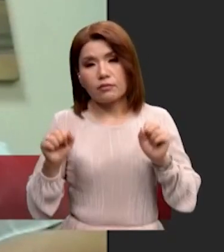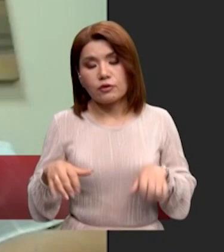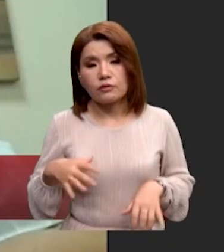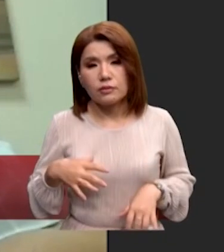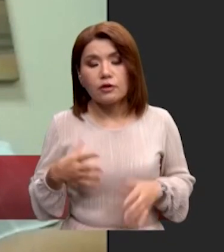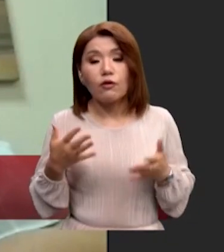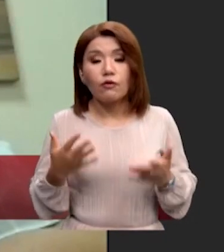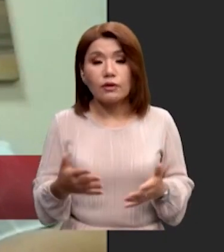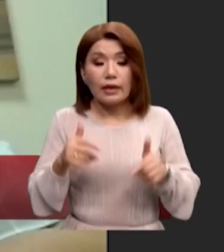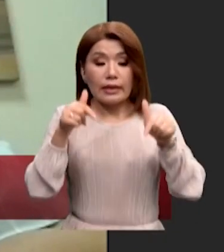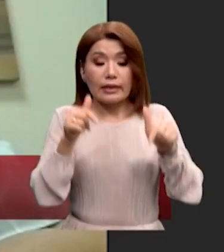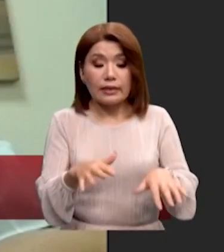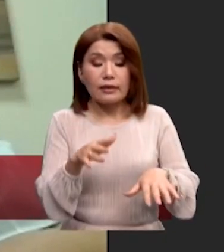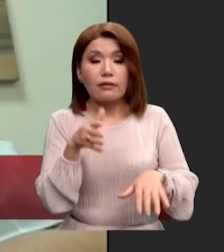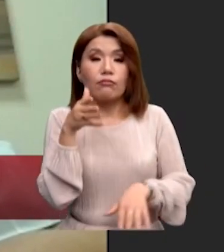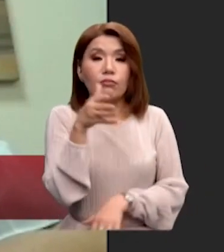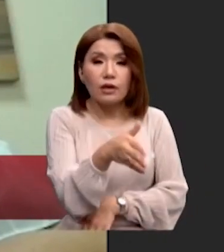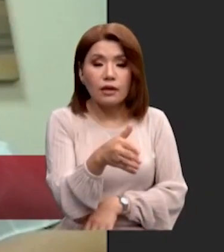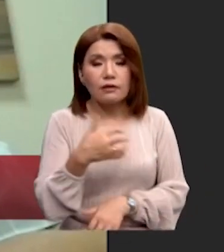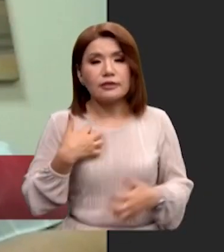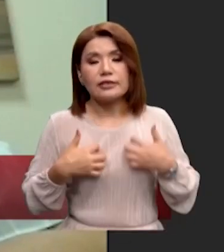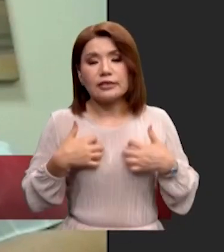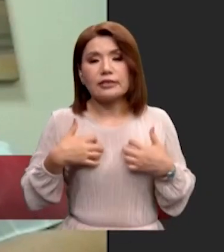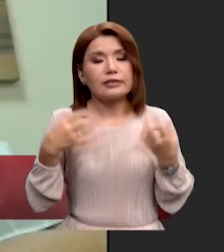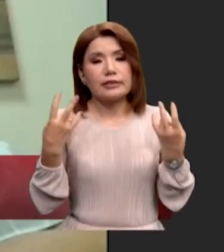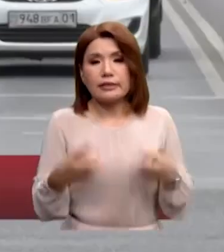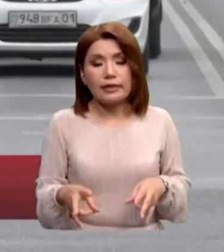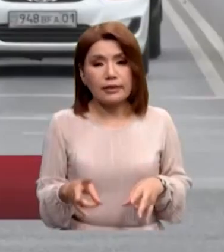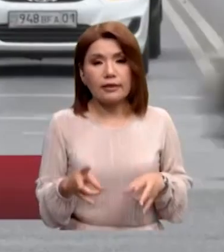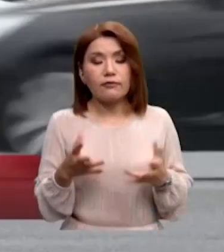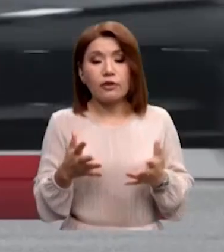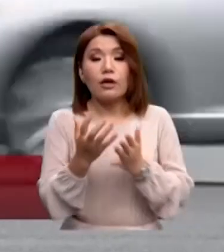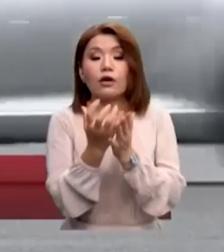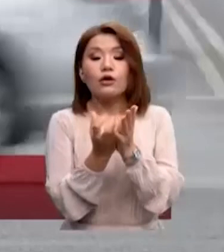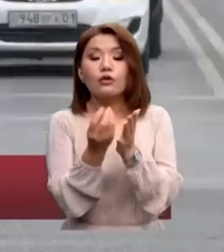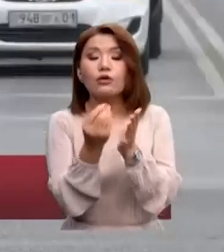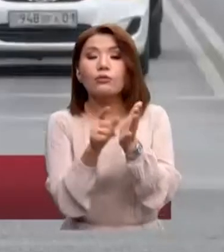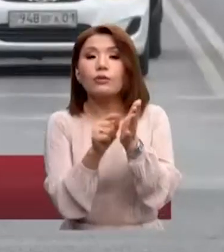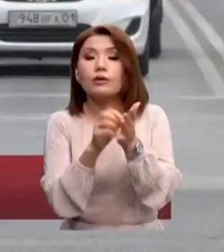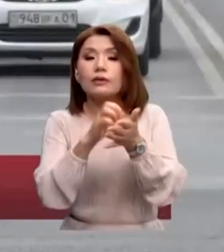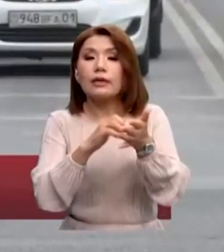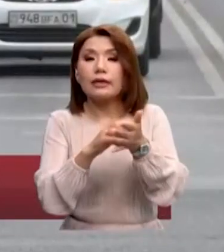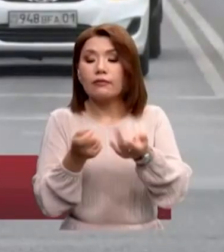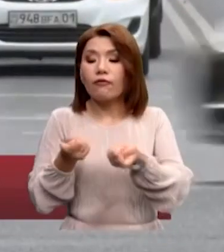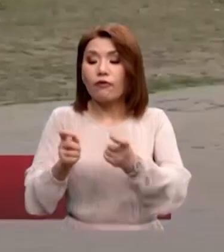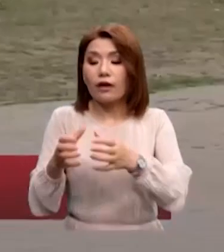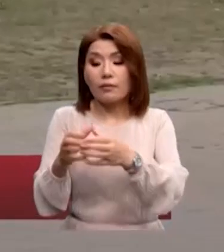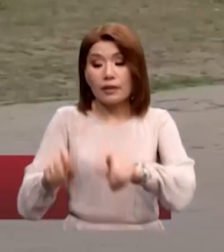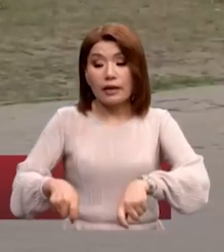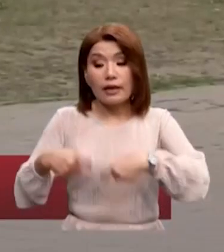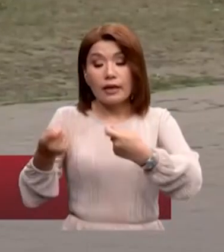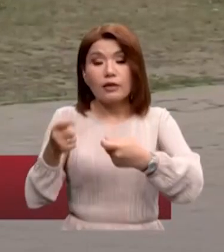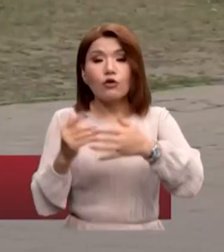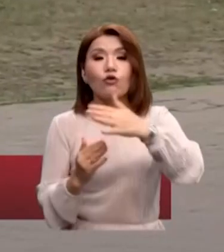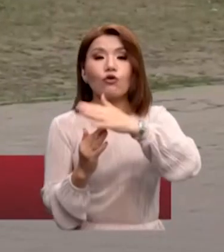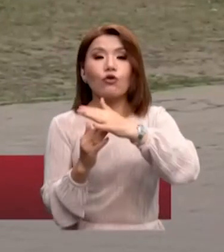мүмкін. Бұндай шешімге баруға да қазір асығыстық жасаудың қажеттілігі жоқ. Қорда жатқан ақшаны басқарушы компанияларға бергеннен кейін шекті